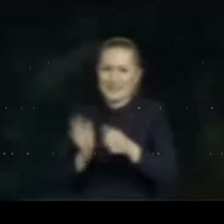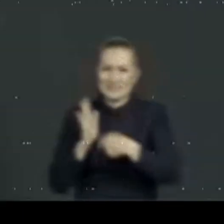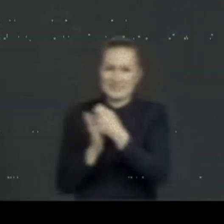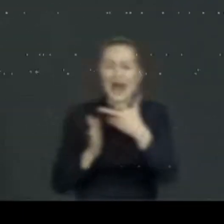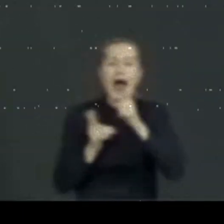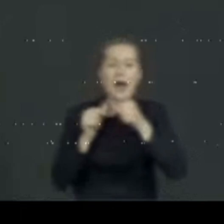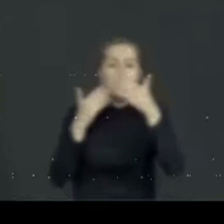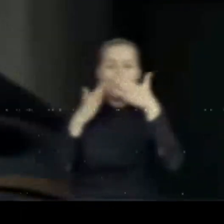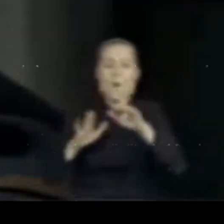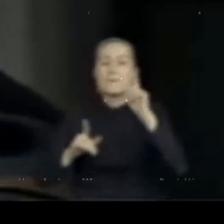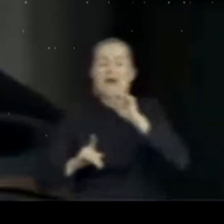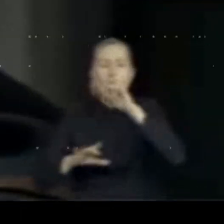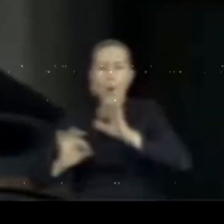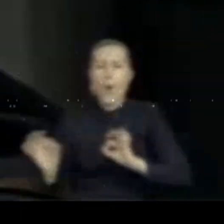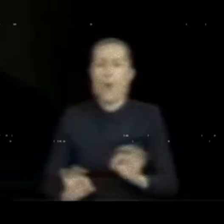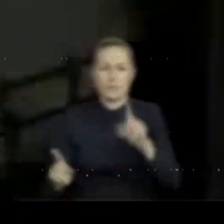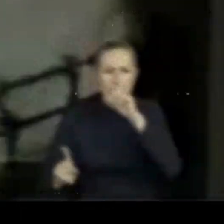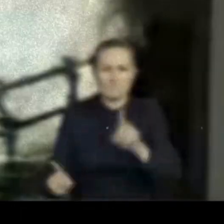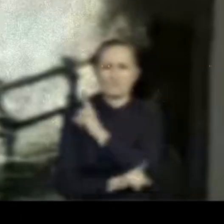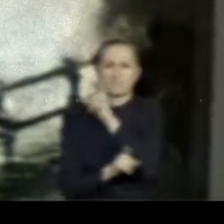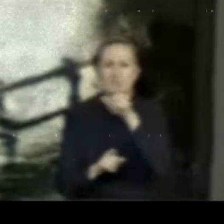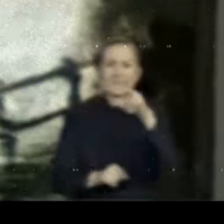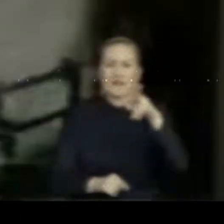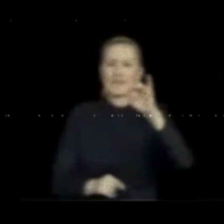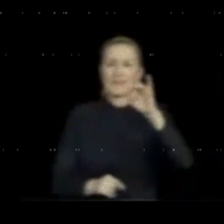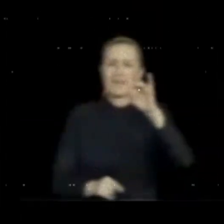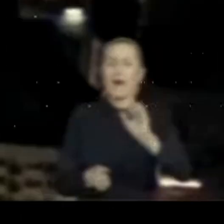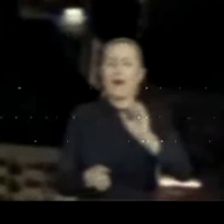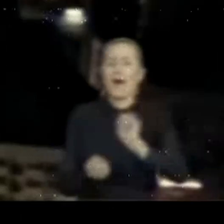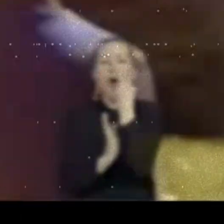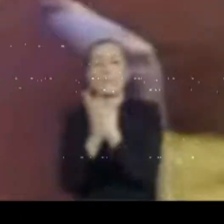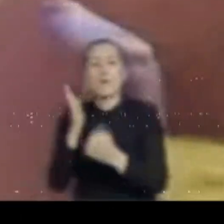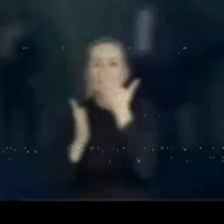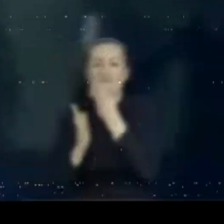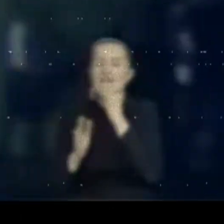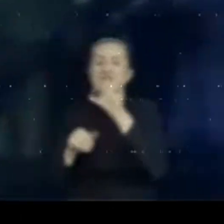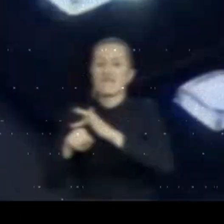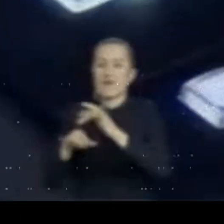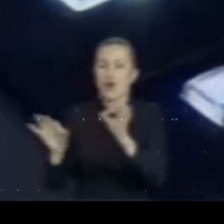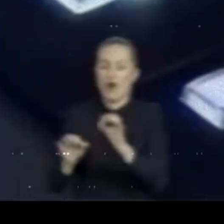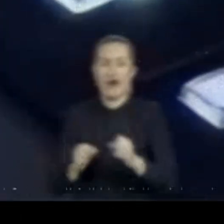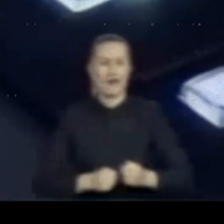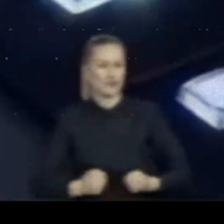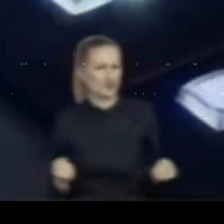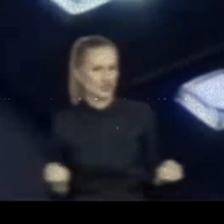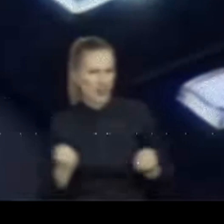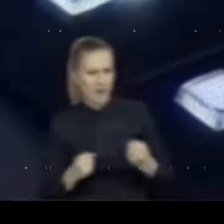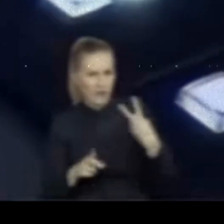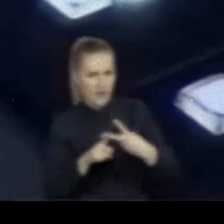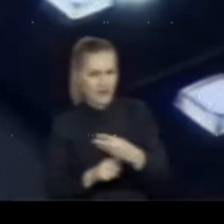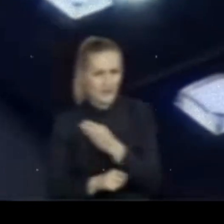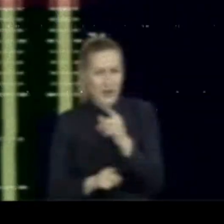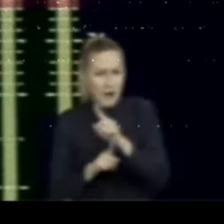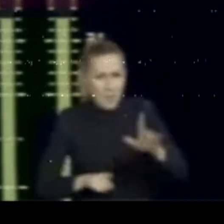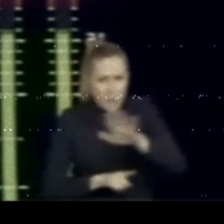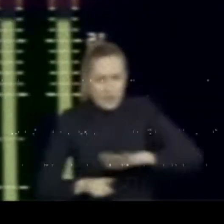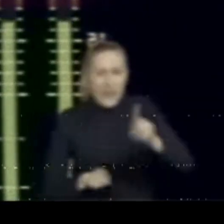KGB, jaką potwornością, jakie piekło dla kobiet rodzi na przykład aborcja. Silna telewizja publiczna to także rzetelna,